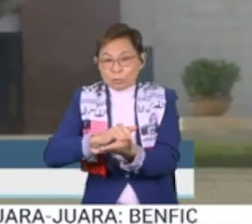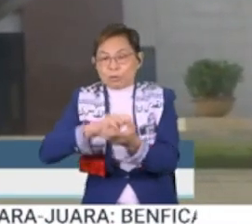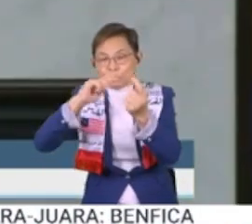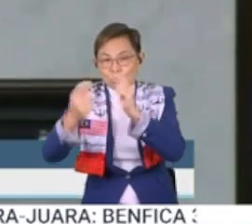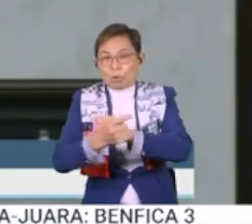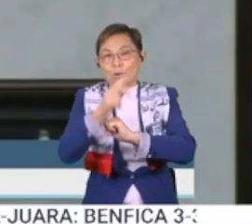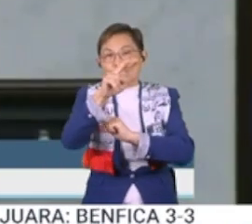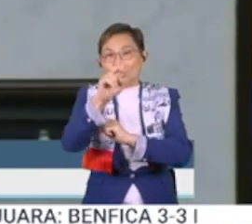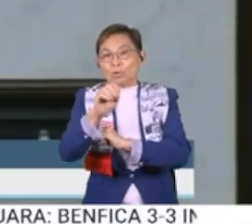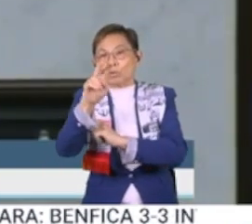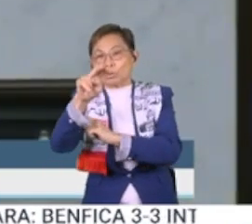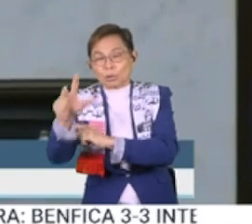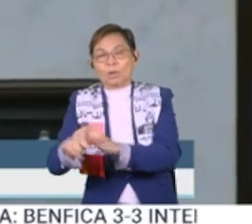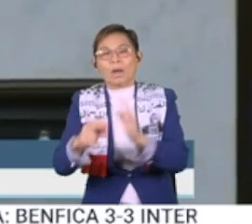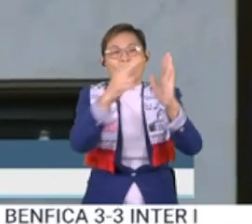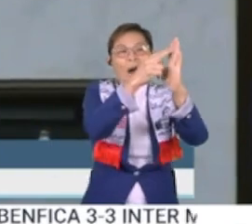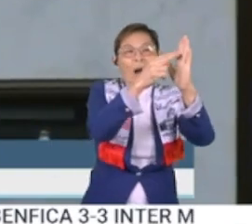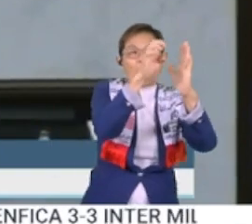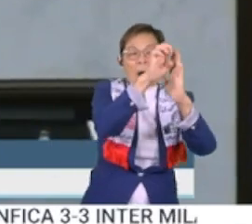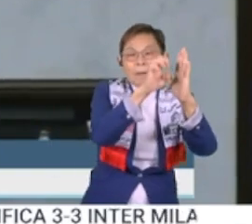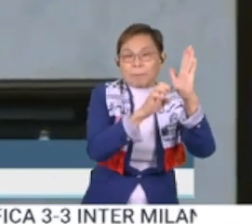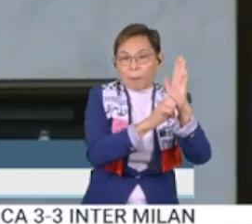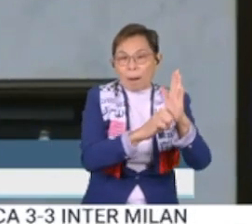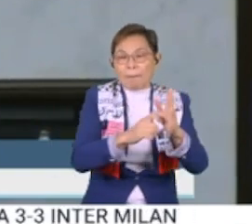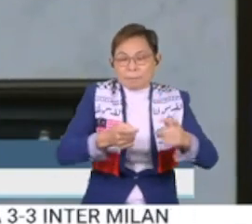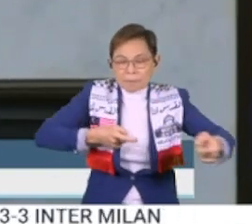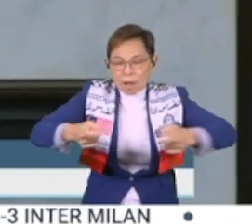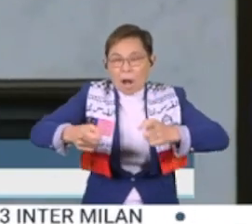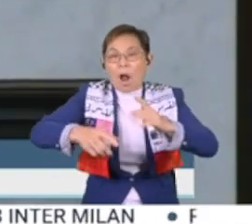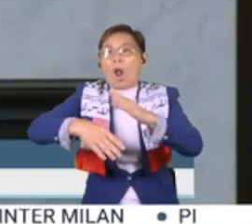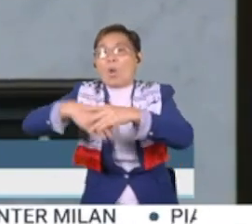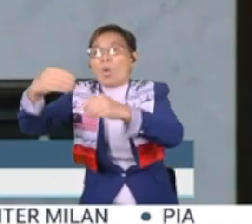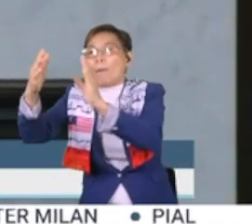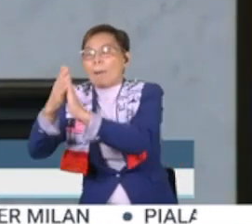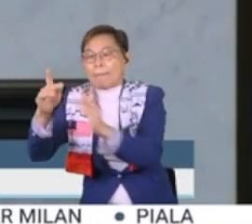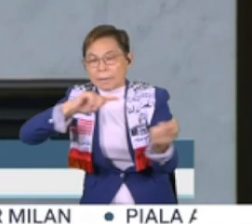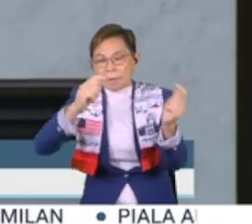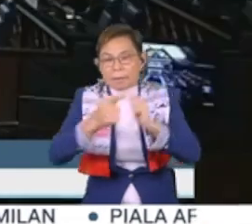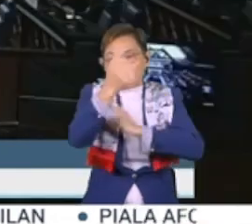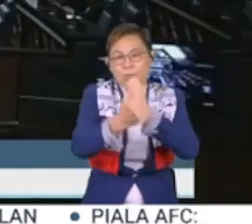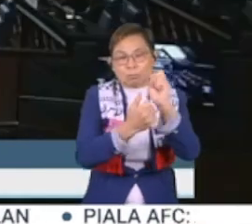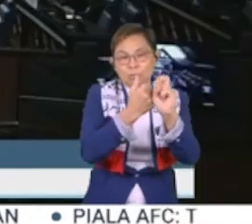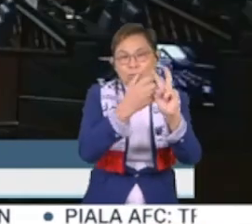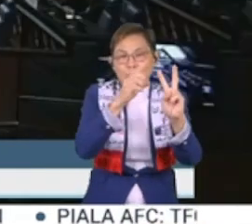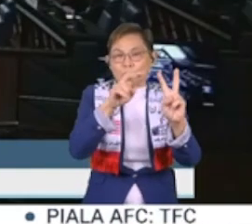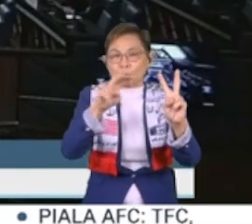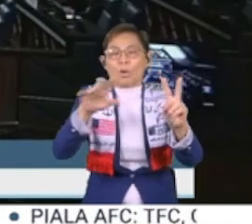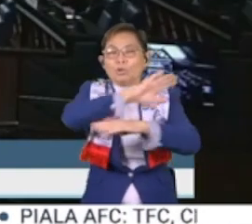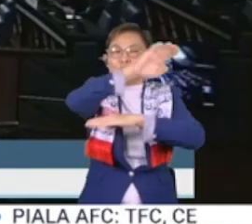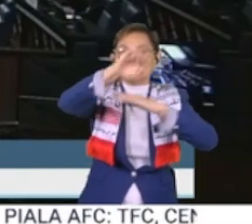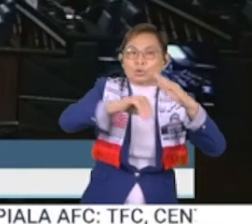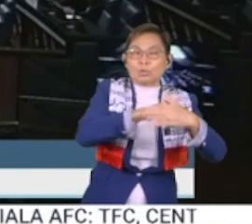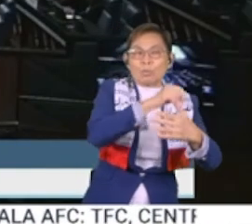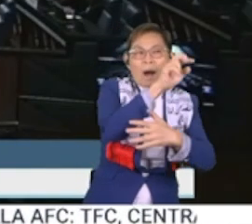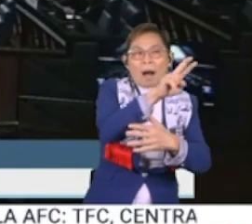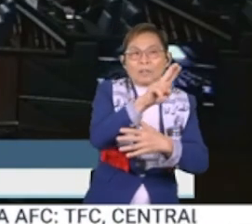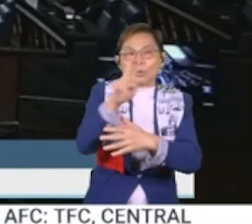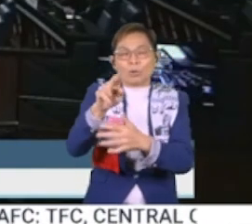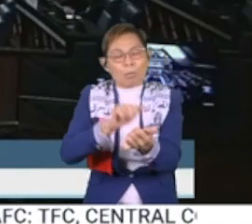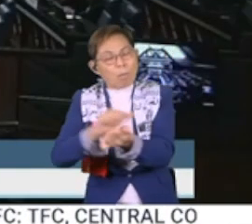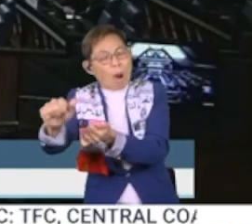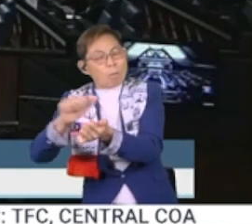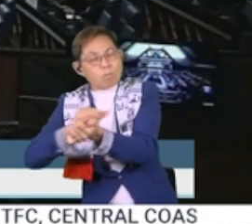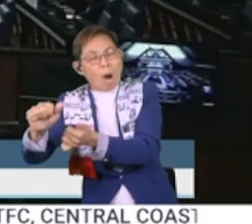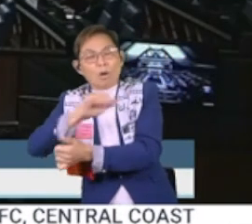2023 ruuakmen pentadbiran luar Bandar pindaan 2023 semua RUU diluluskan sebulat